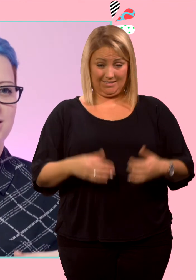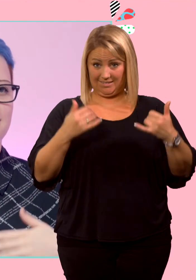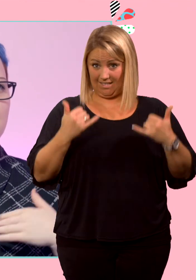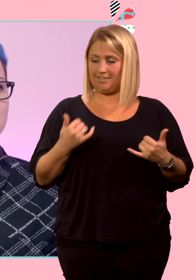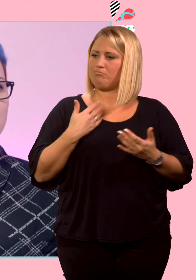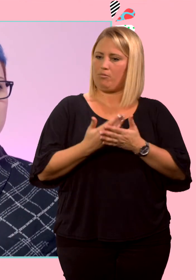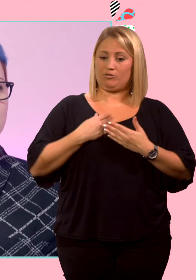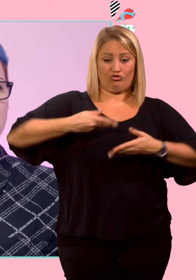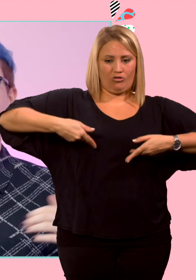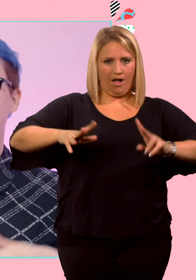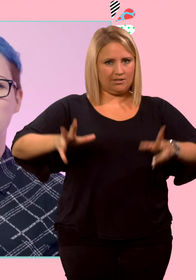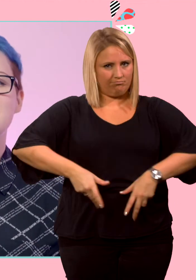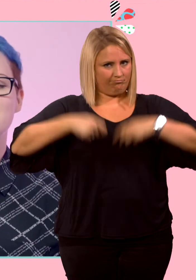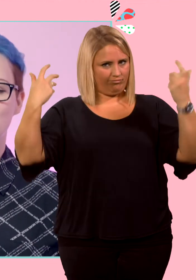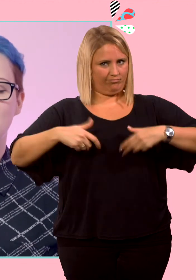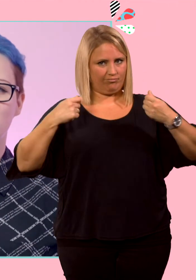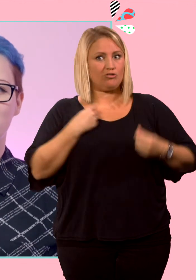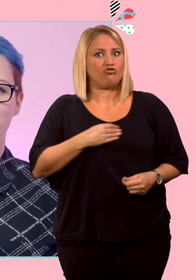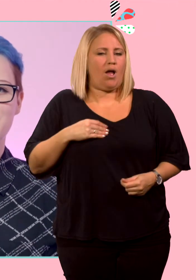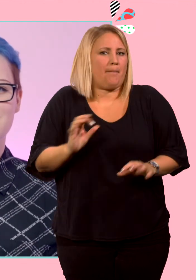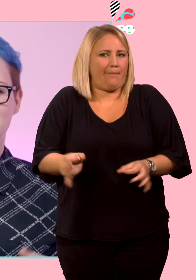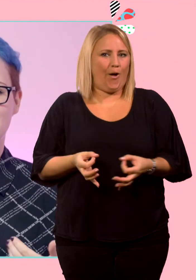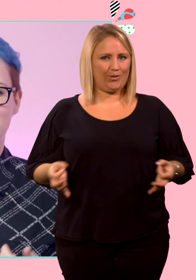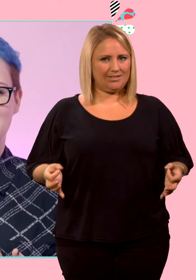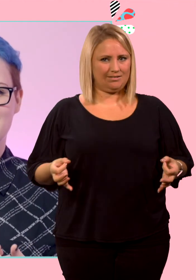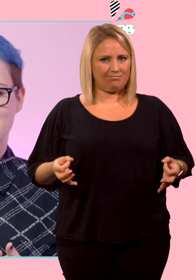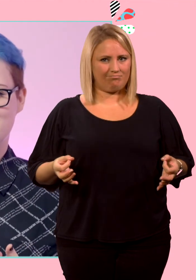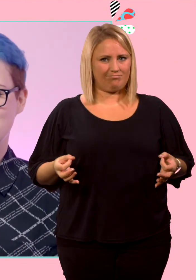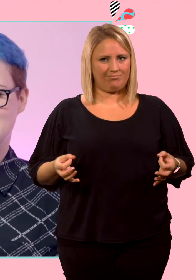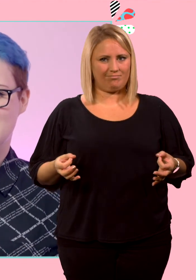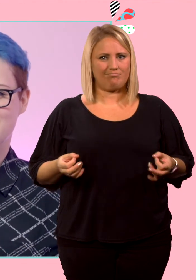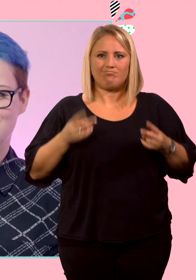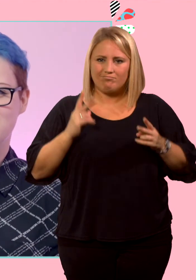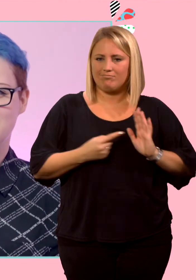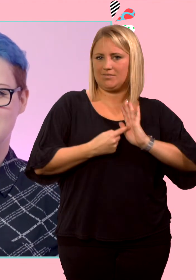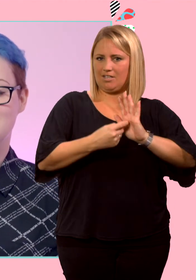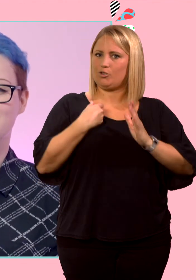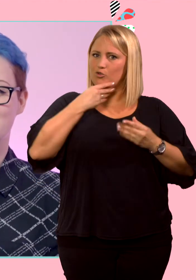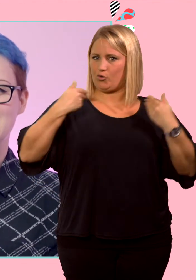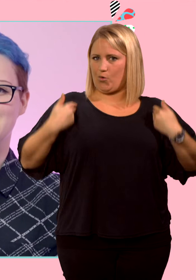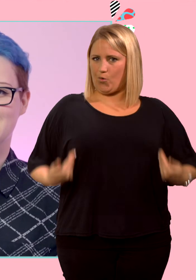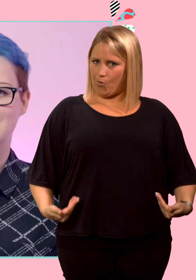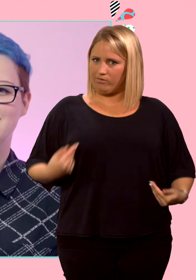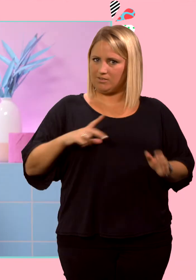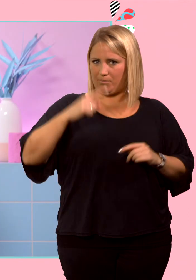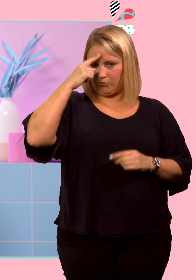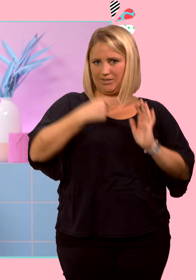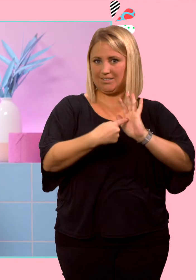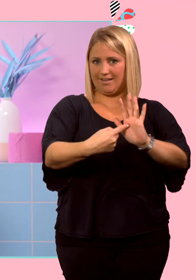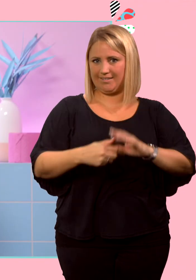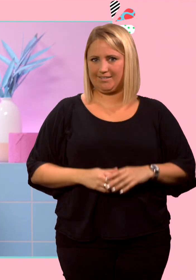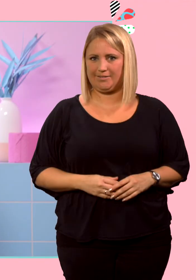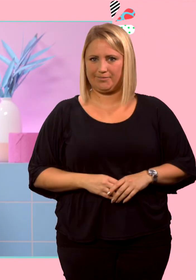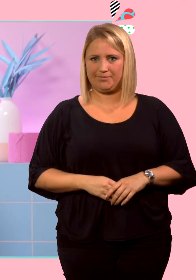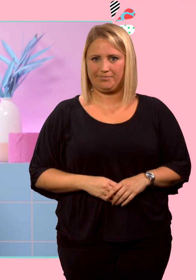mitten auf der Straße ausziehen würde, ich mich für nichts schämen würde, sondern einfach für mich selber schön bin und dazu auch stehen kann. Jetzt fühle ich